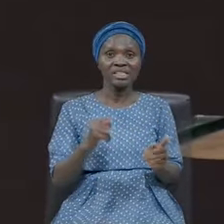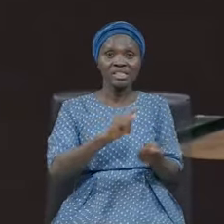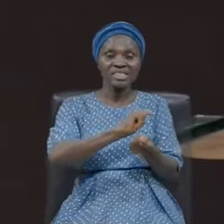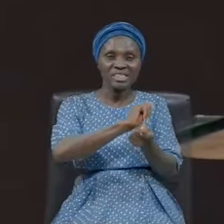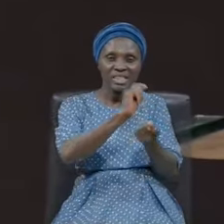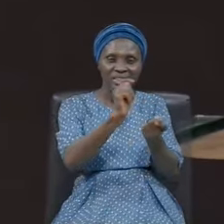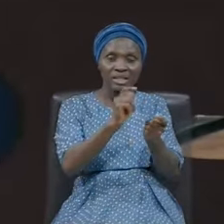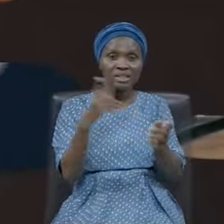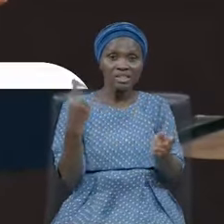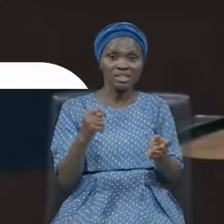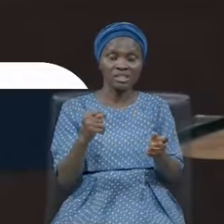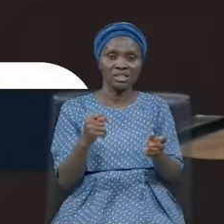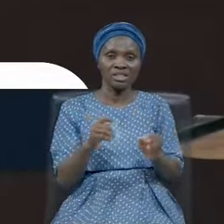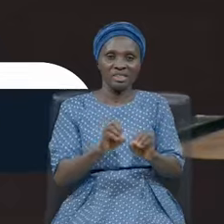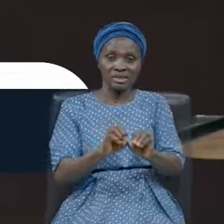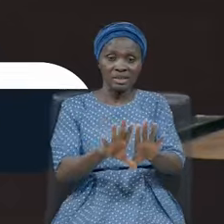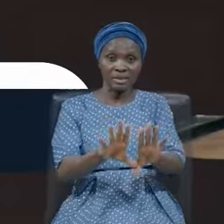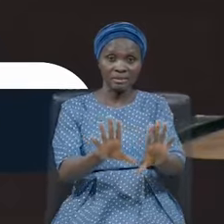La piété transparente